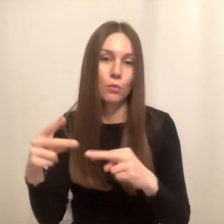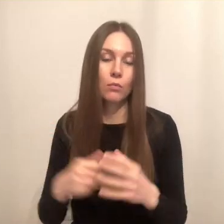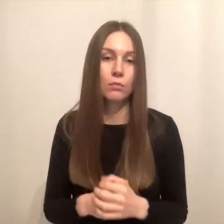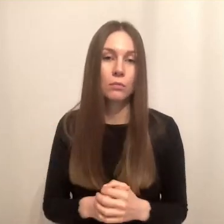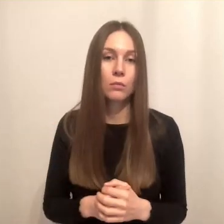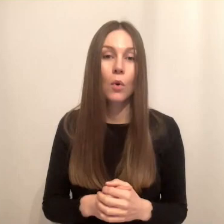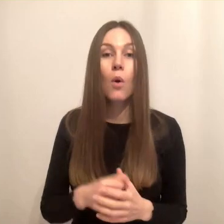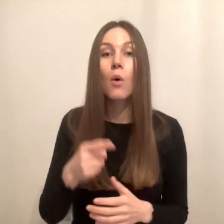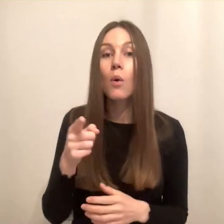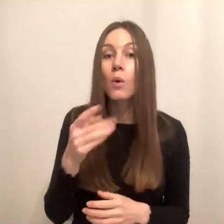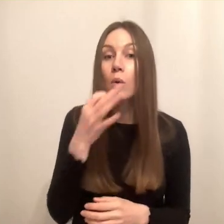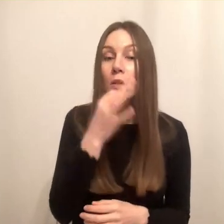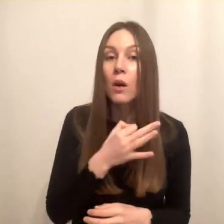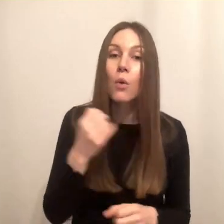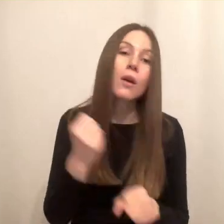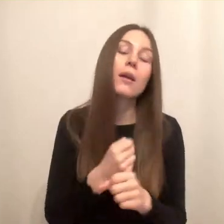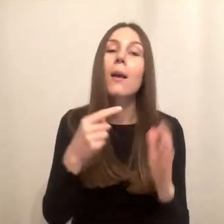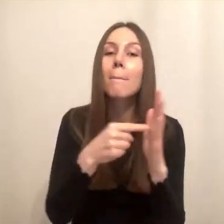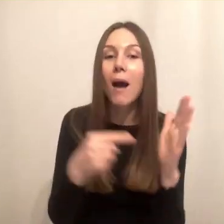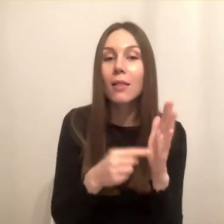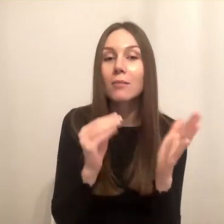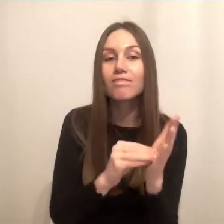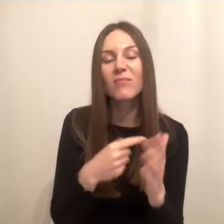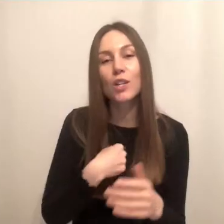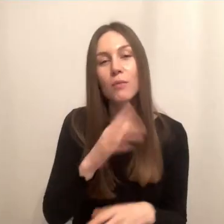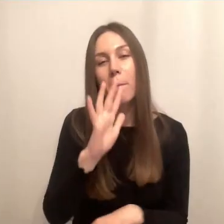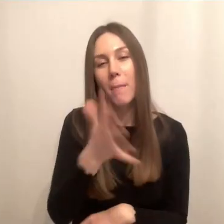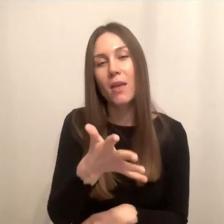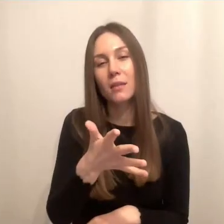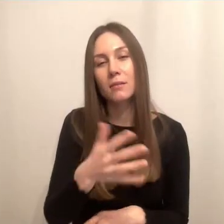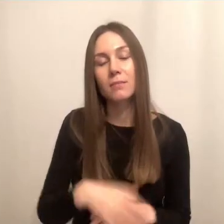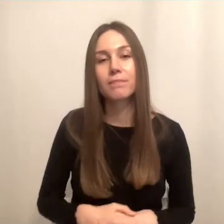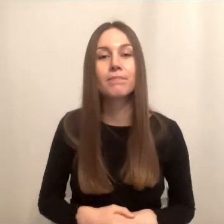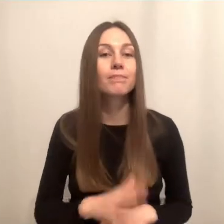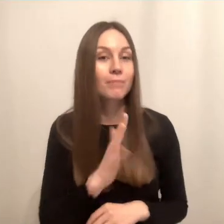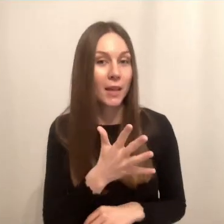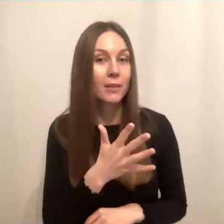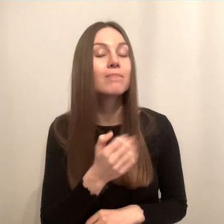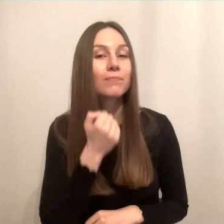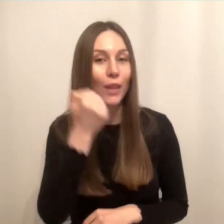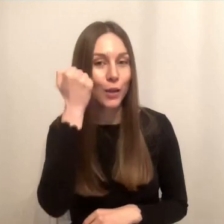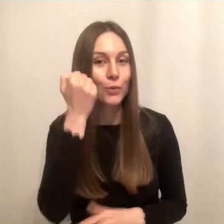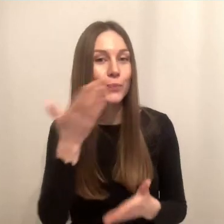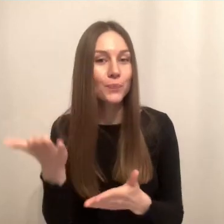sakot, kad reikia pažymus rašyti, tai parašyčiau 5. 5. Dėkui, prašau.